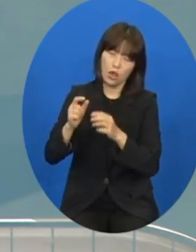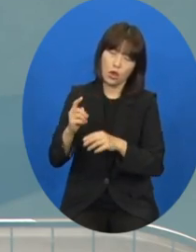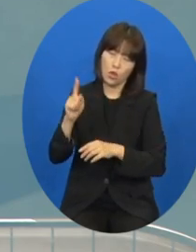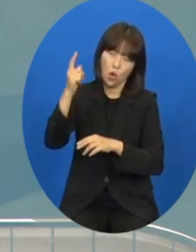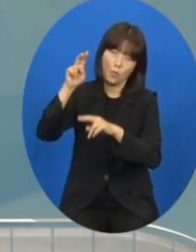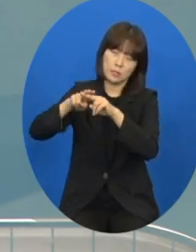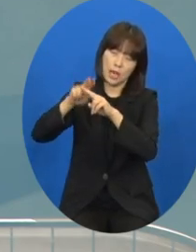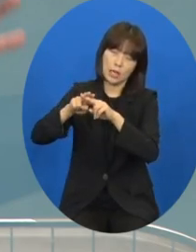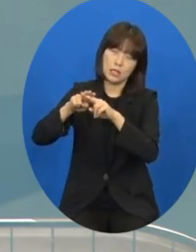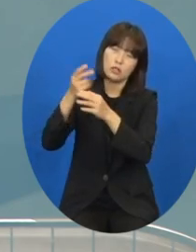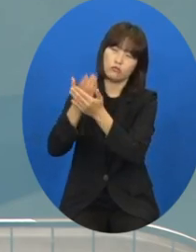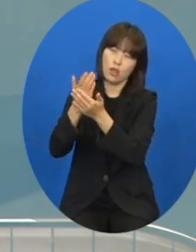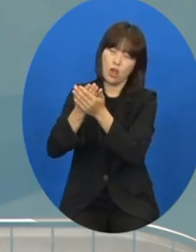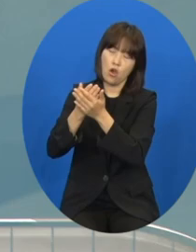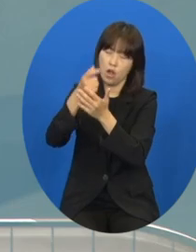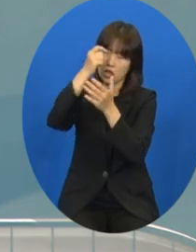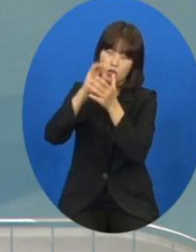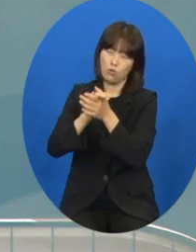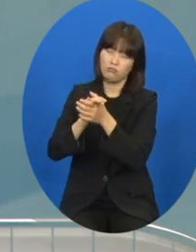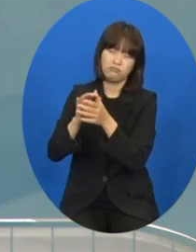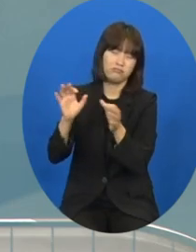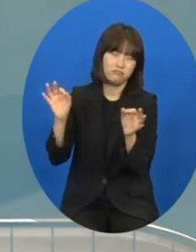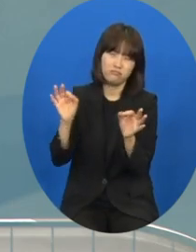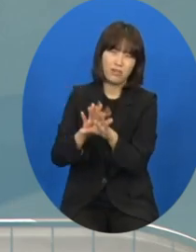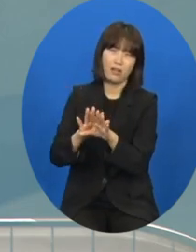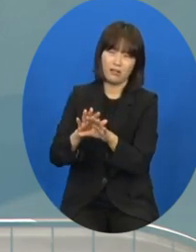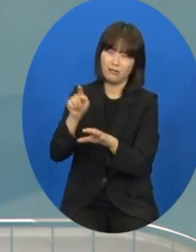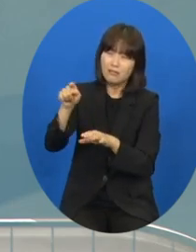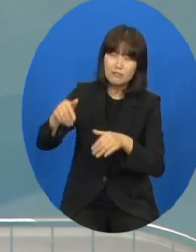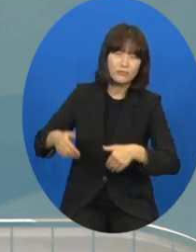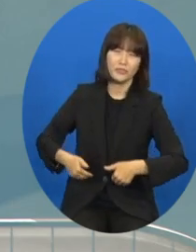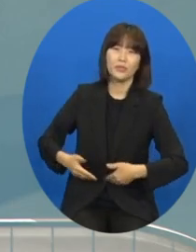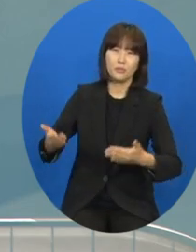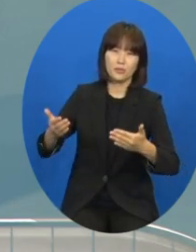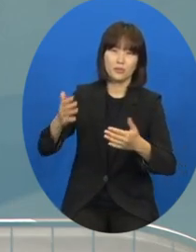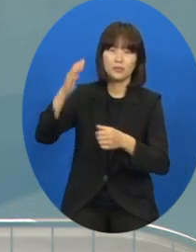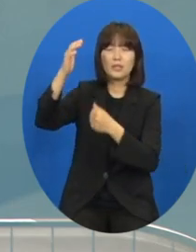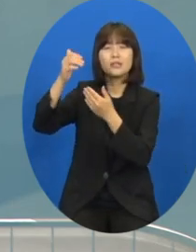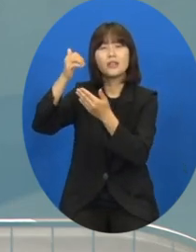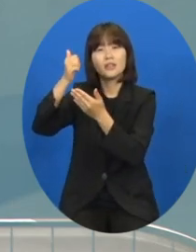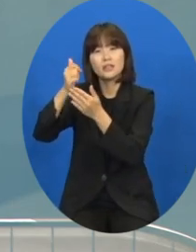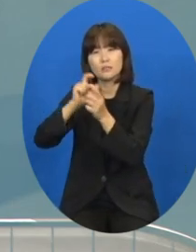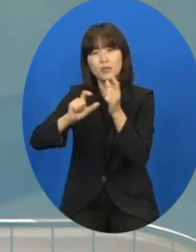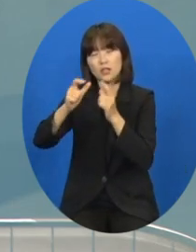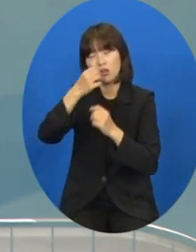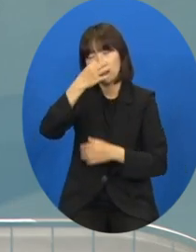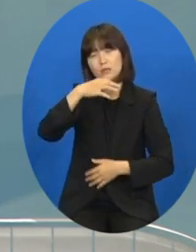해주세요, 그런 기도 없어져요. 필요가 없어요. 하나님,